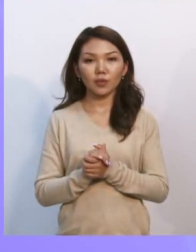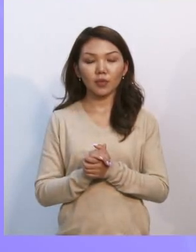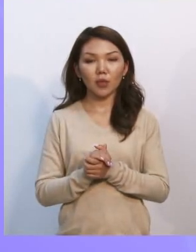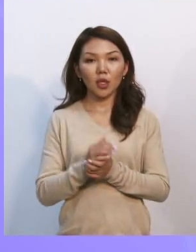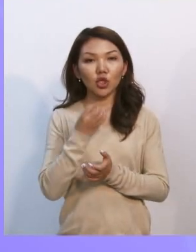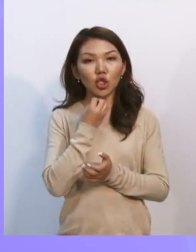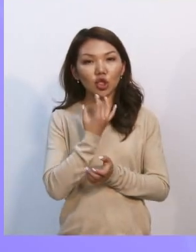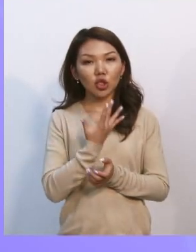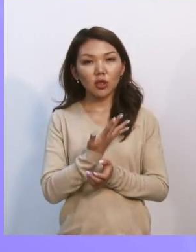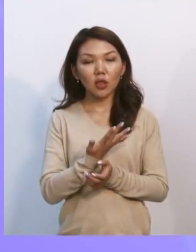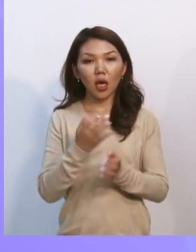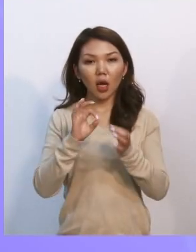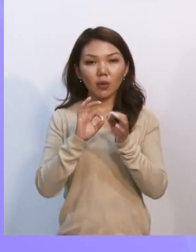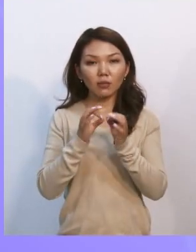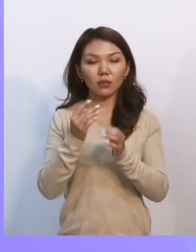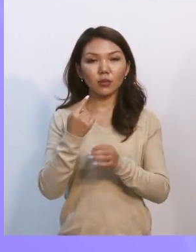Жакшылап уккула.